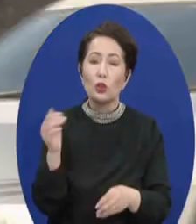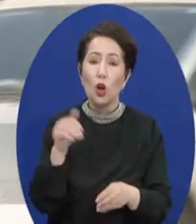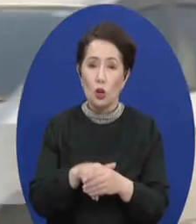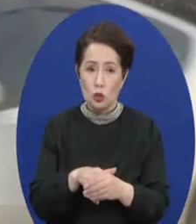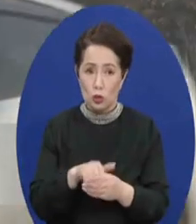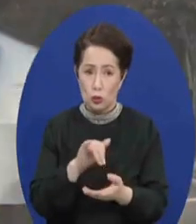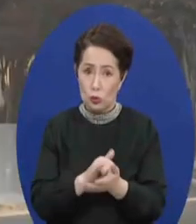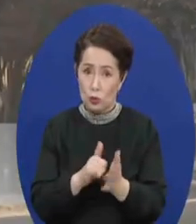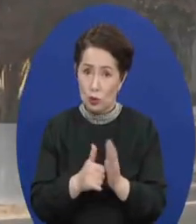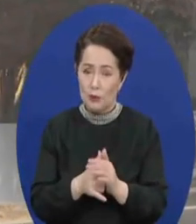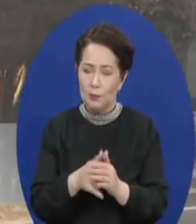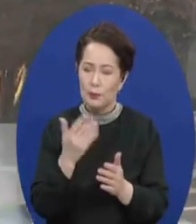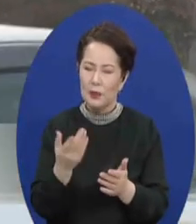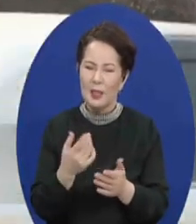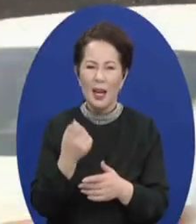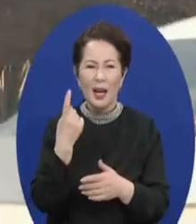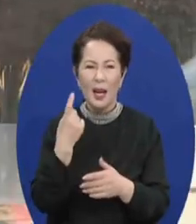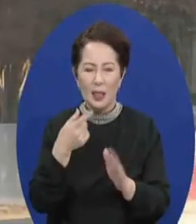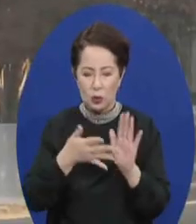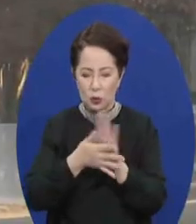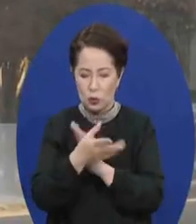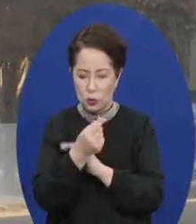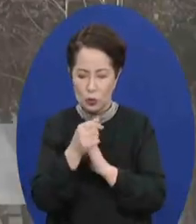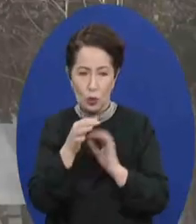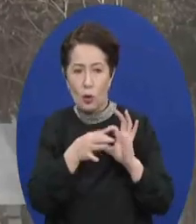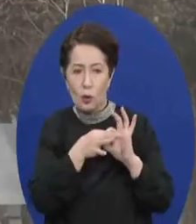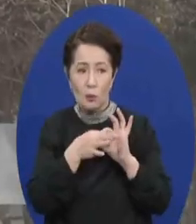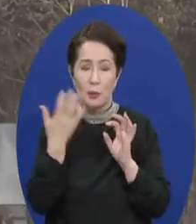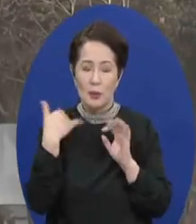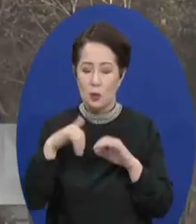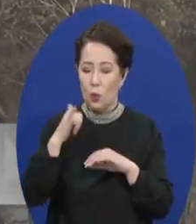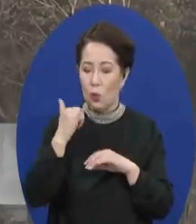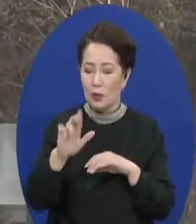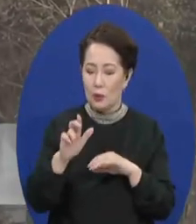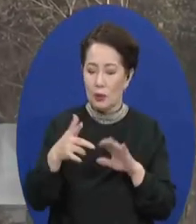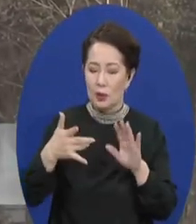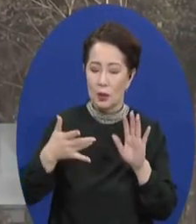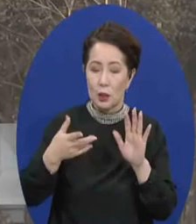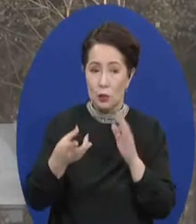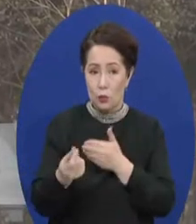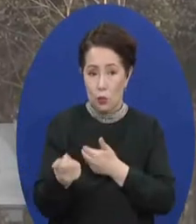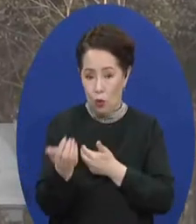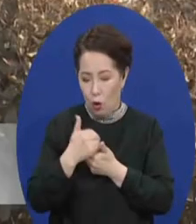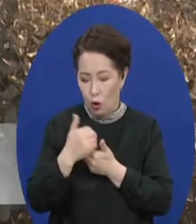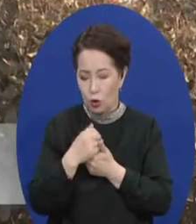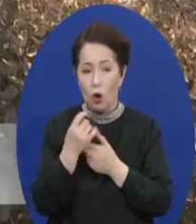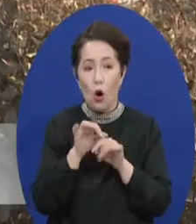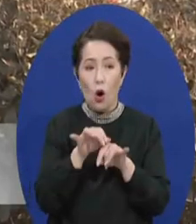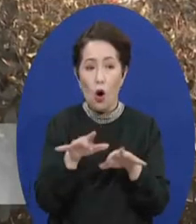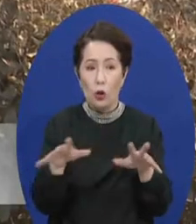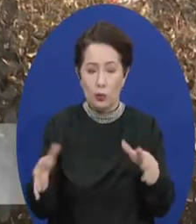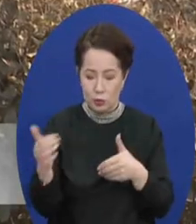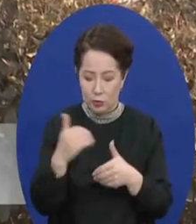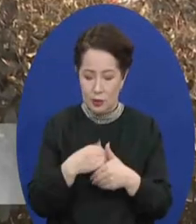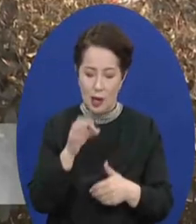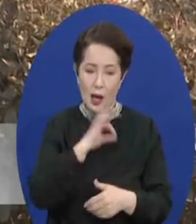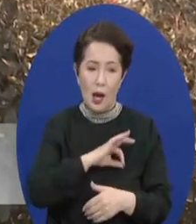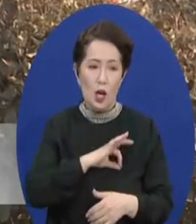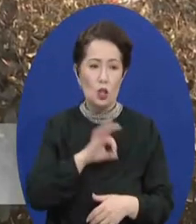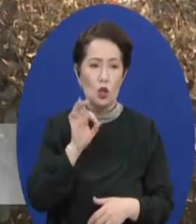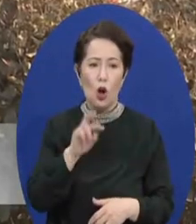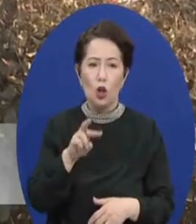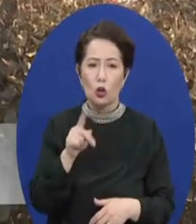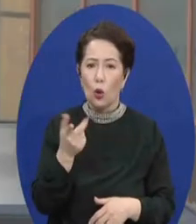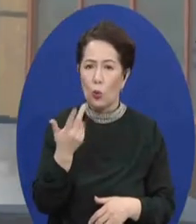өгсөн гэсэн. Түүнчлэн ганцхан төсвөөс хараат байсан нийслэлийн орлого олон сувгтаа болж байна. Ганцхан жишээ дурдхад ашиг